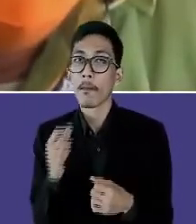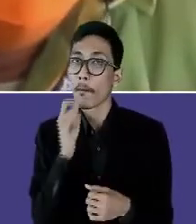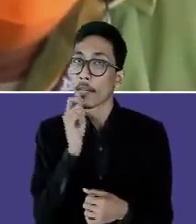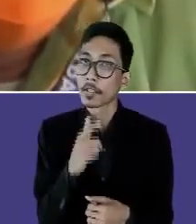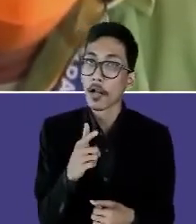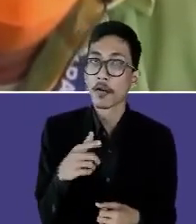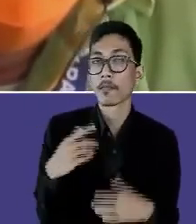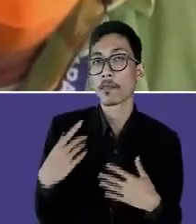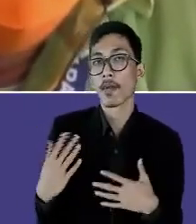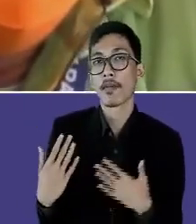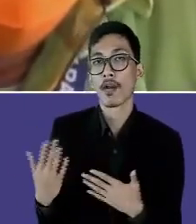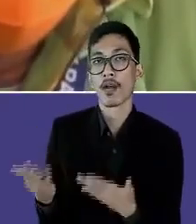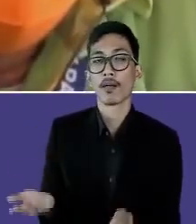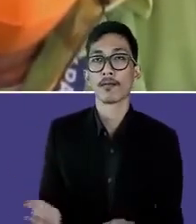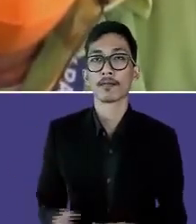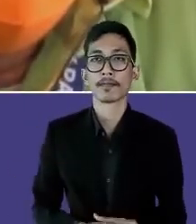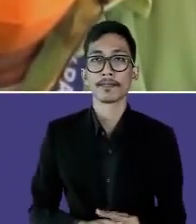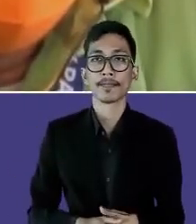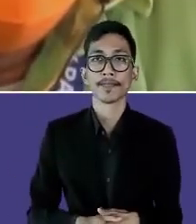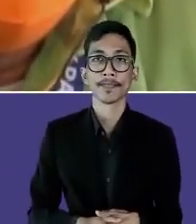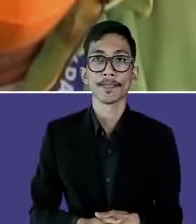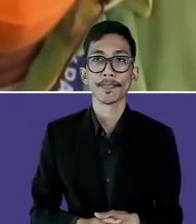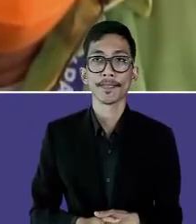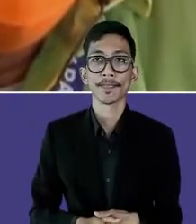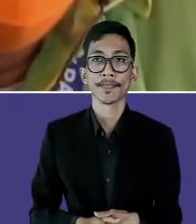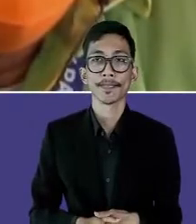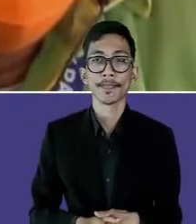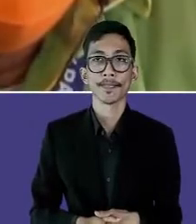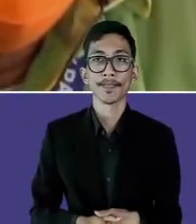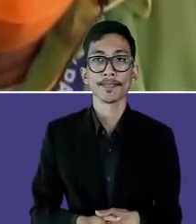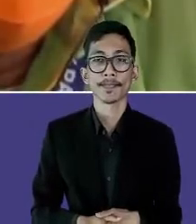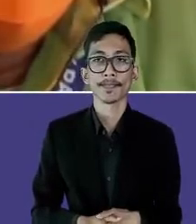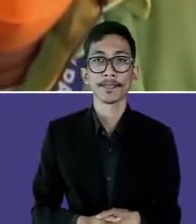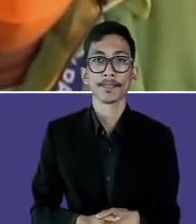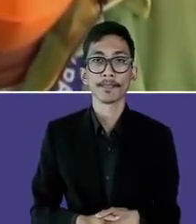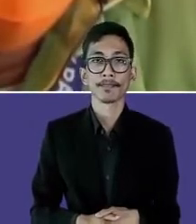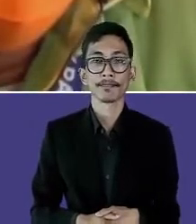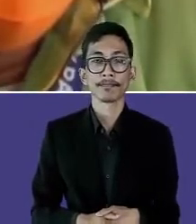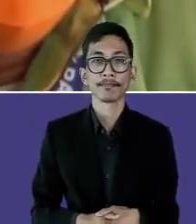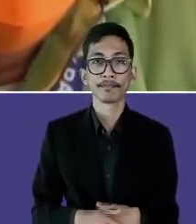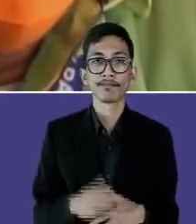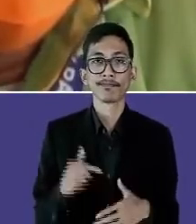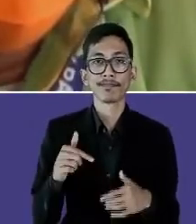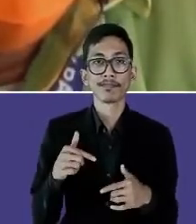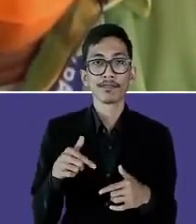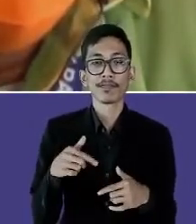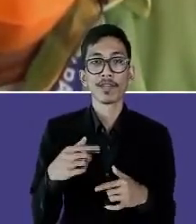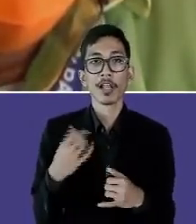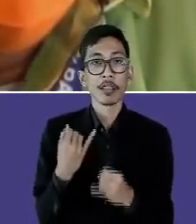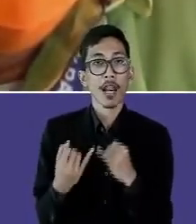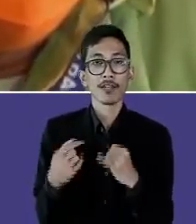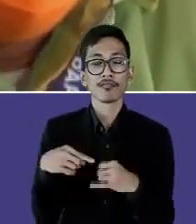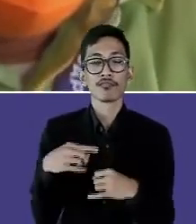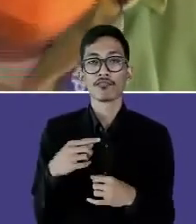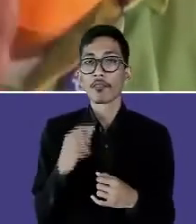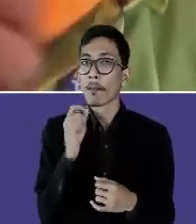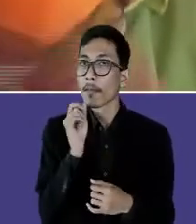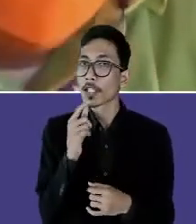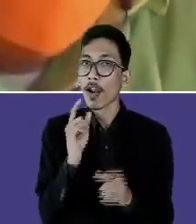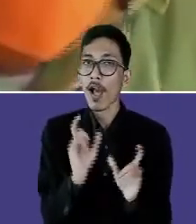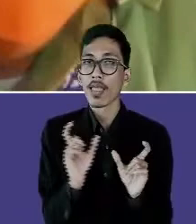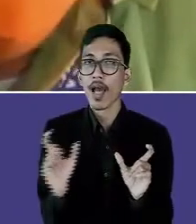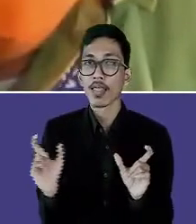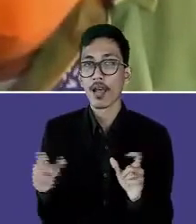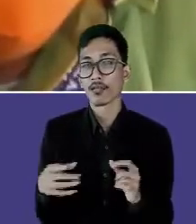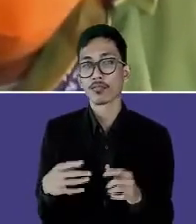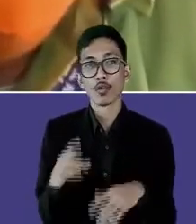pelaksanaan PON 20 ini dan juga untuk penegakan protokol kesehatan, Pak. Ini putaran terakhir. Silakan 1 menit, Pak Lilis.